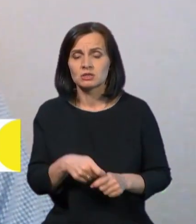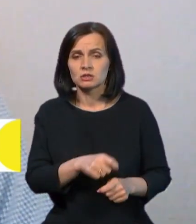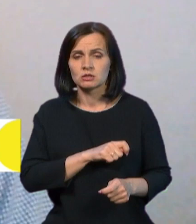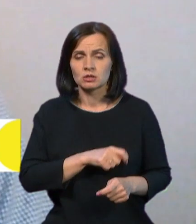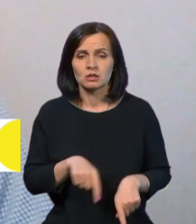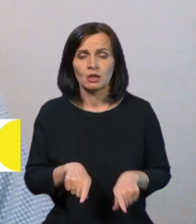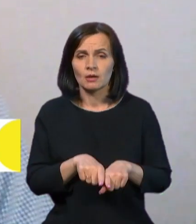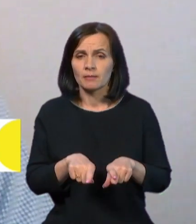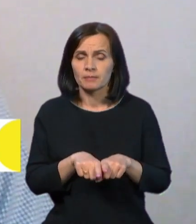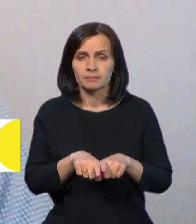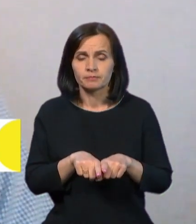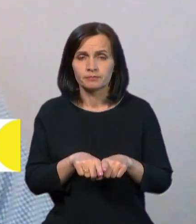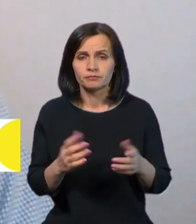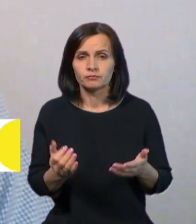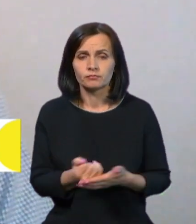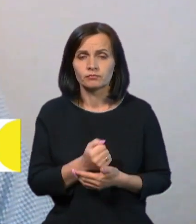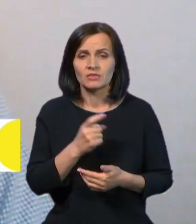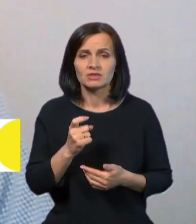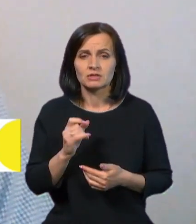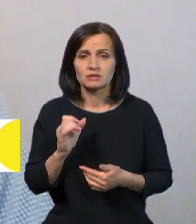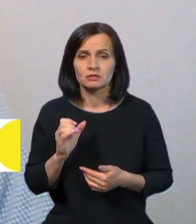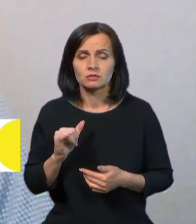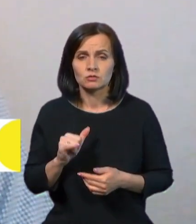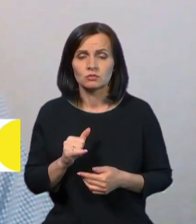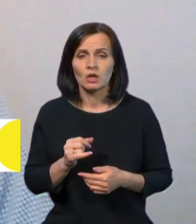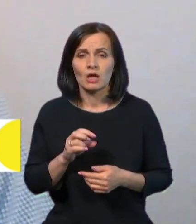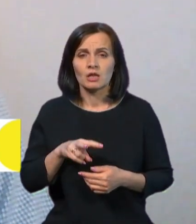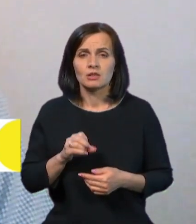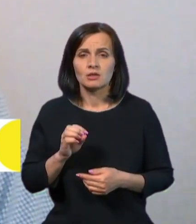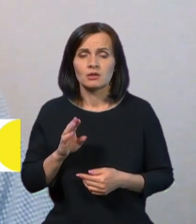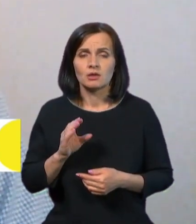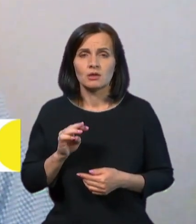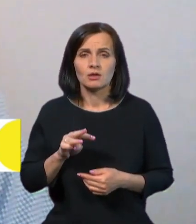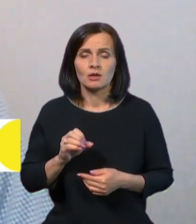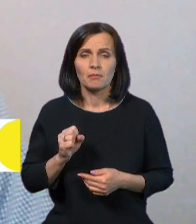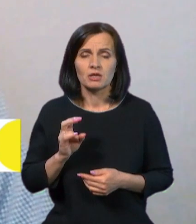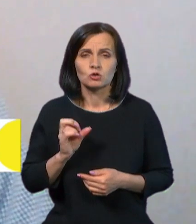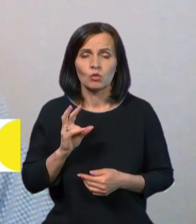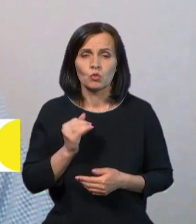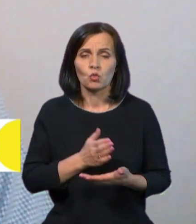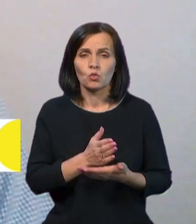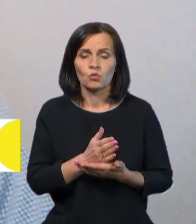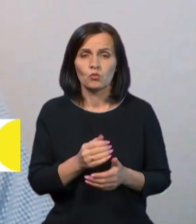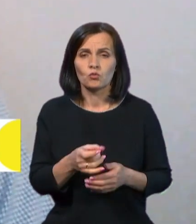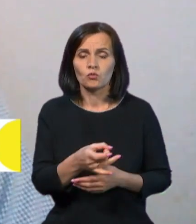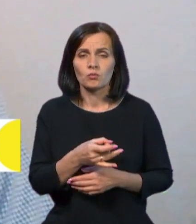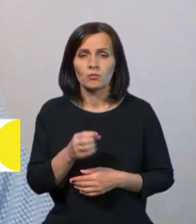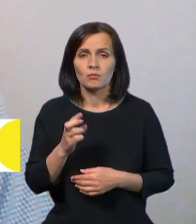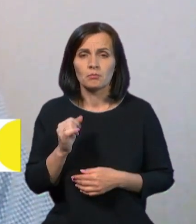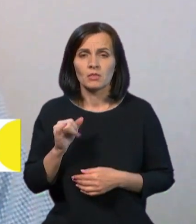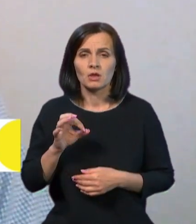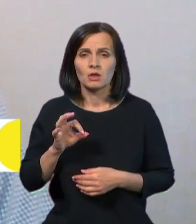Аналогічні успіхи Збройних сил України на Лиманському напрямку в районі Білогорівки і плюс